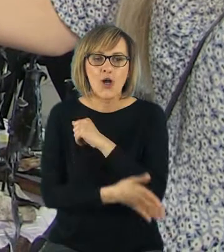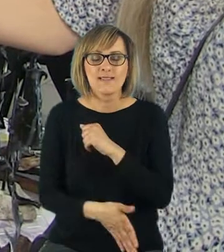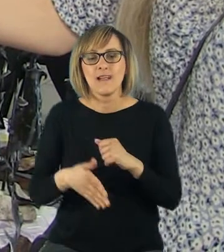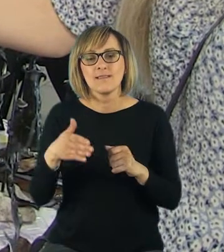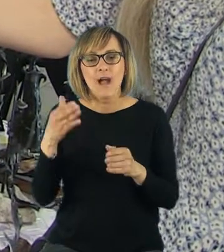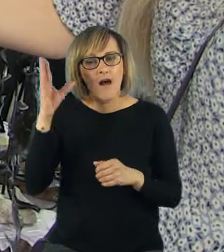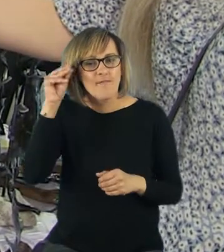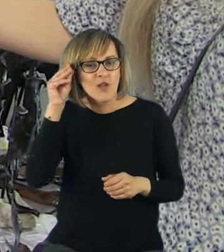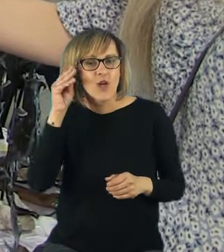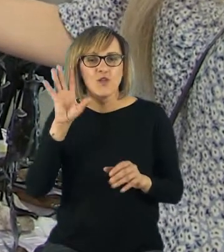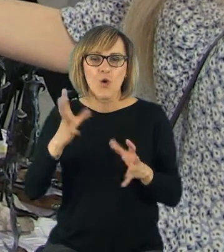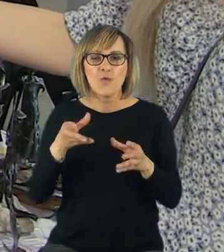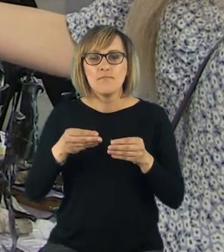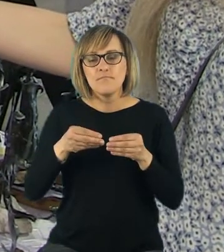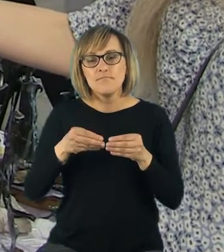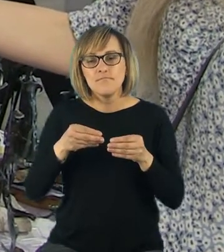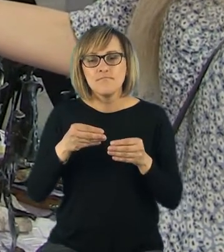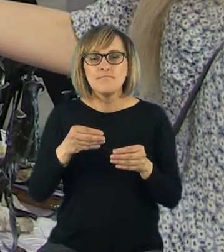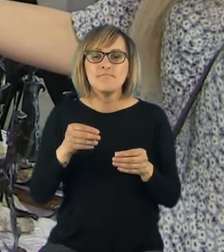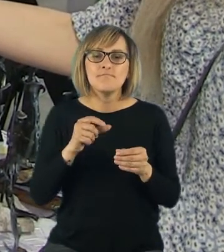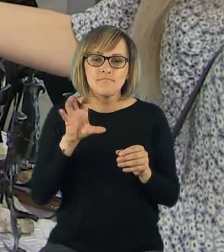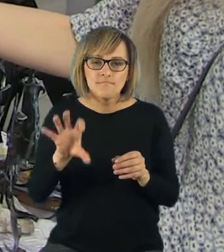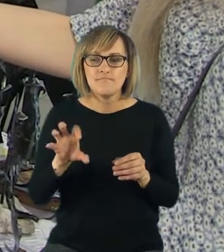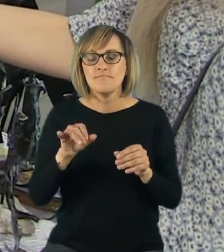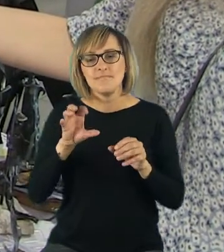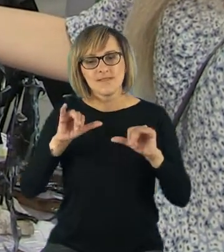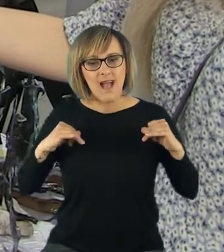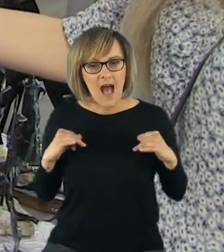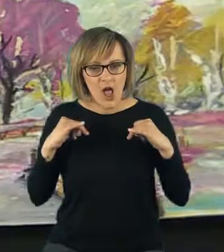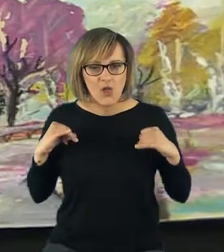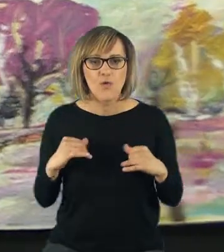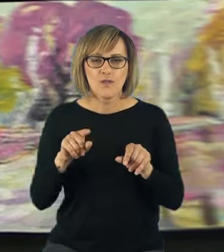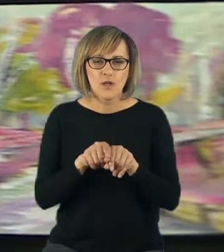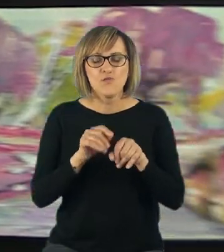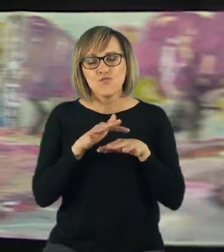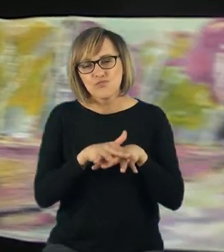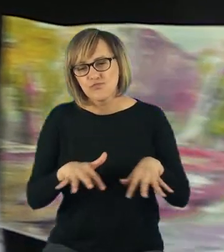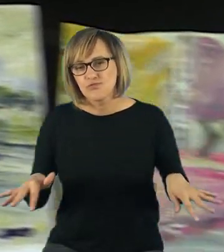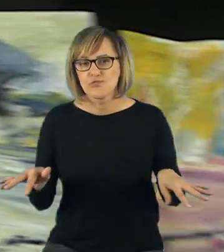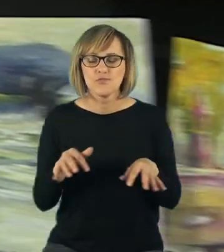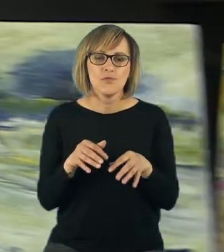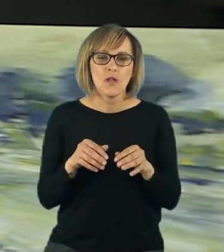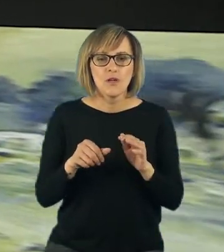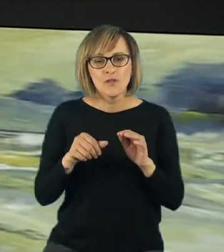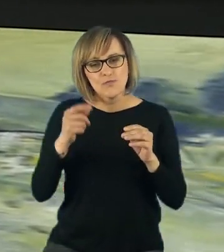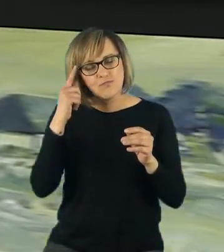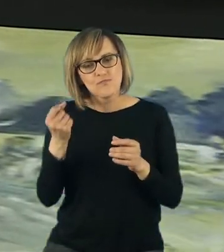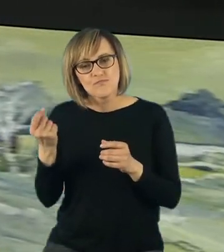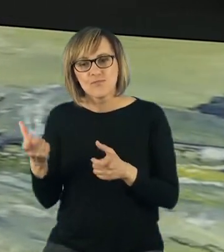wieczerza i cały szereg aniołków. No oczywiście też jest sporo twórców